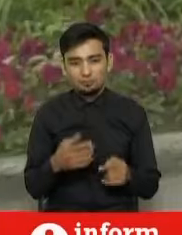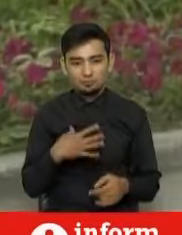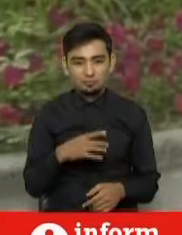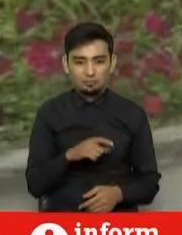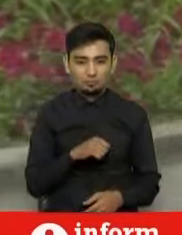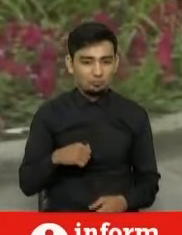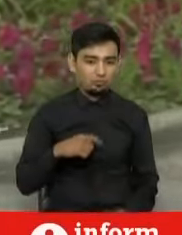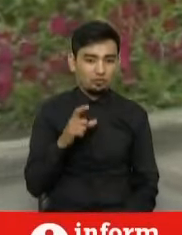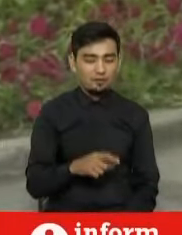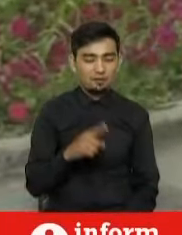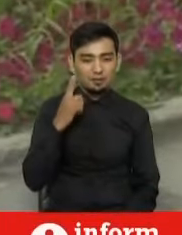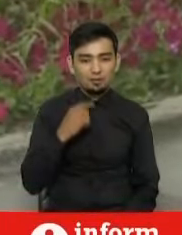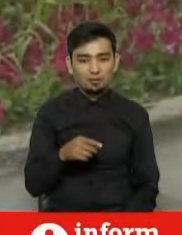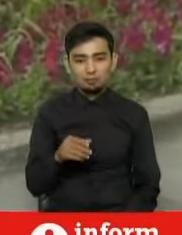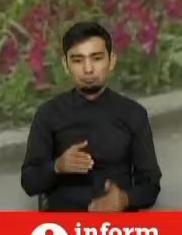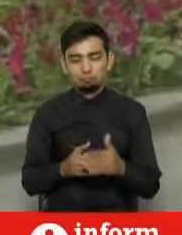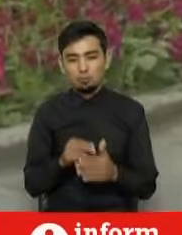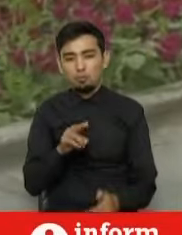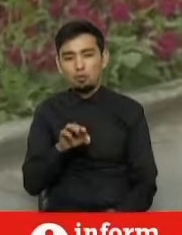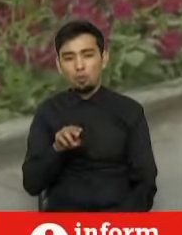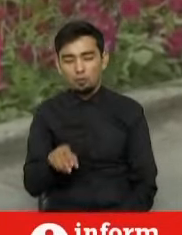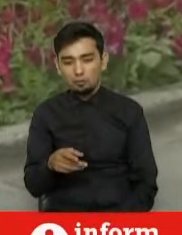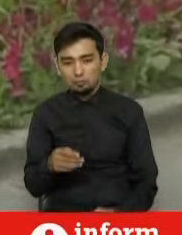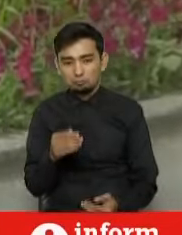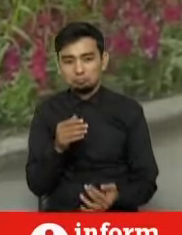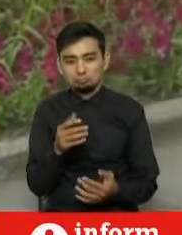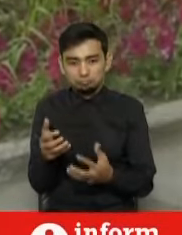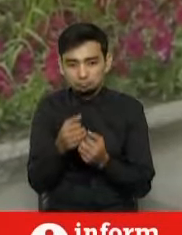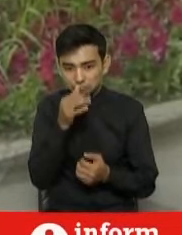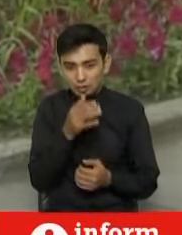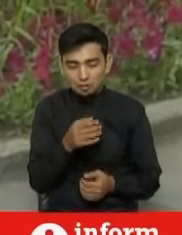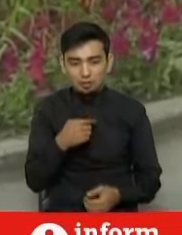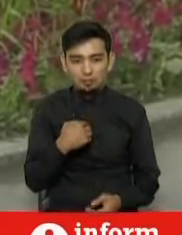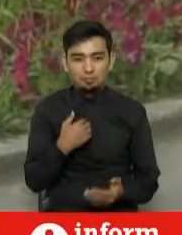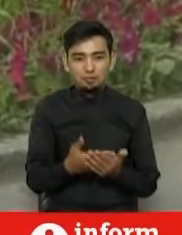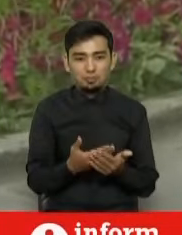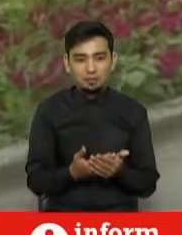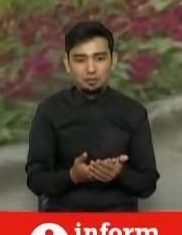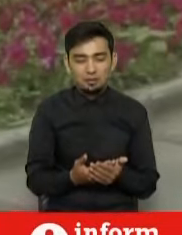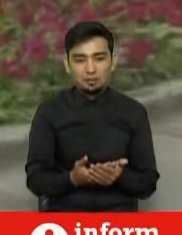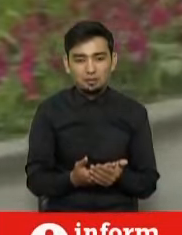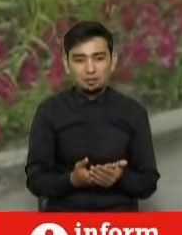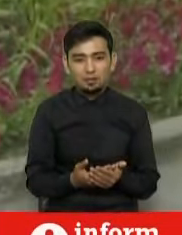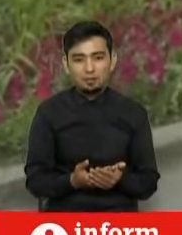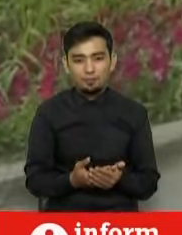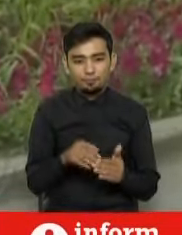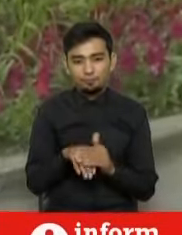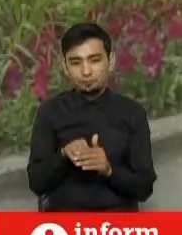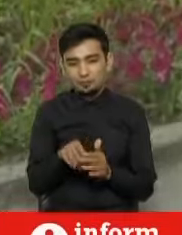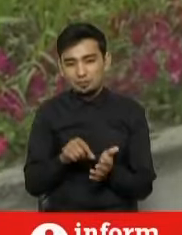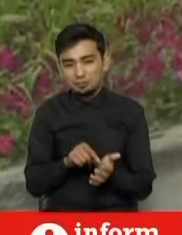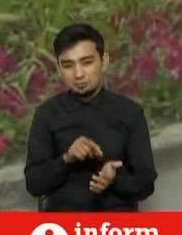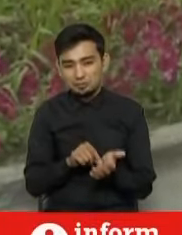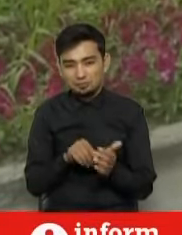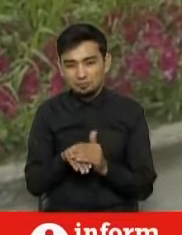ғой адам. Потологының көтеріп қойды да, зачем, например. Мен де, например, неге